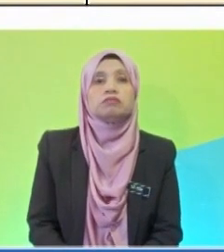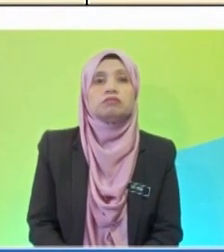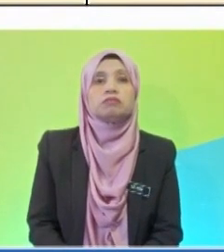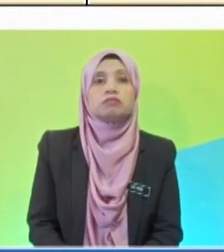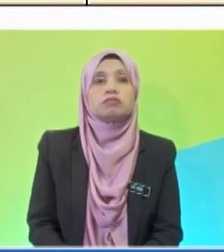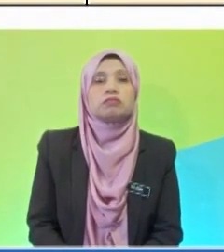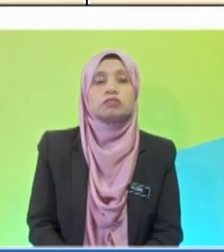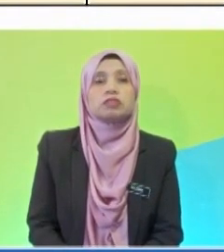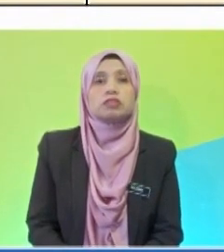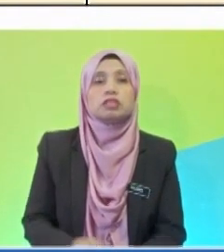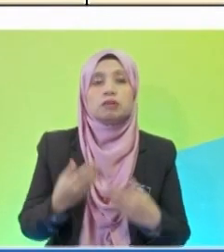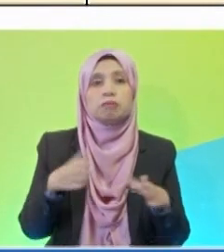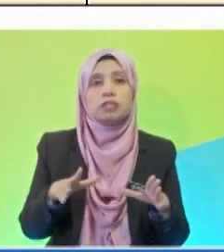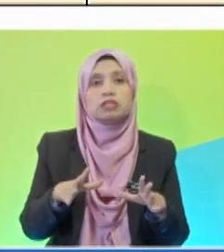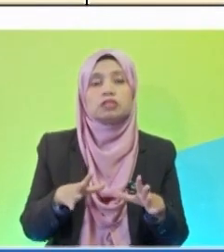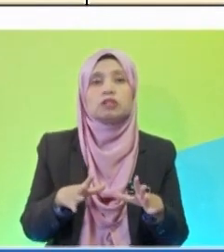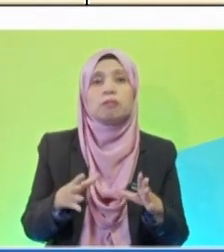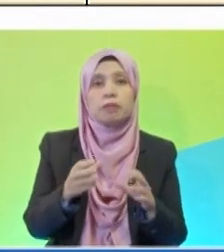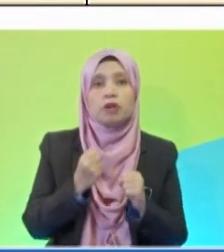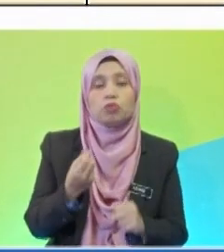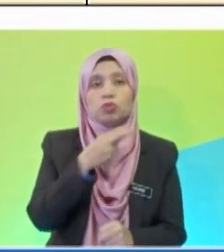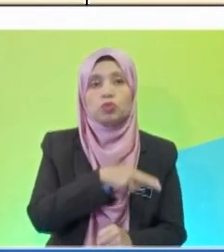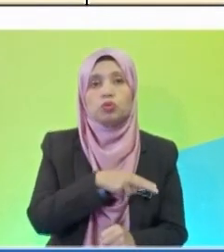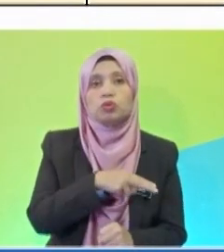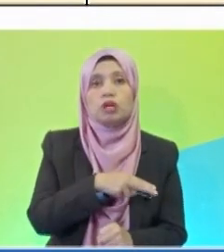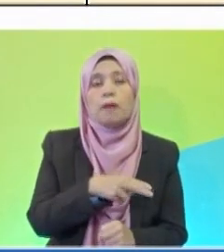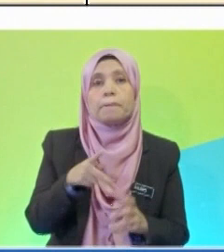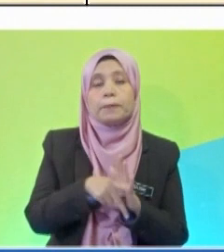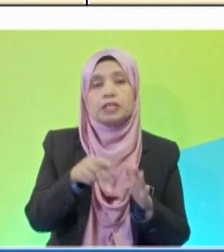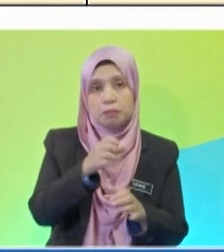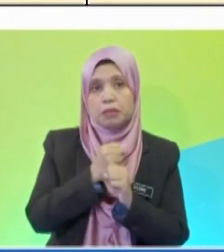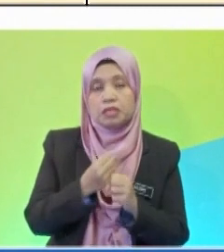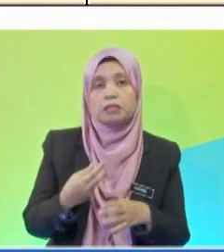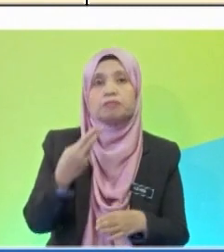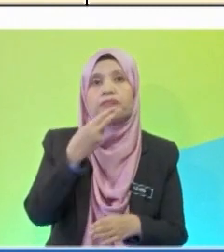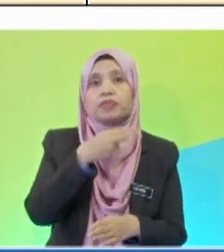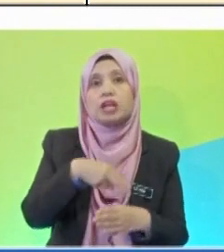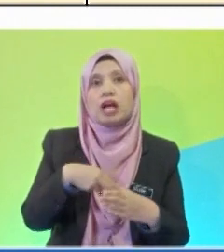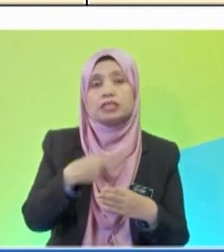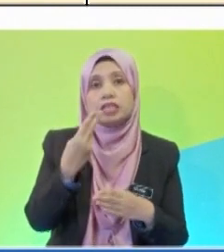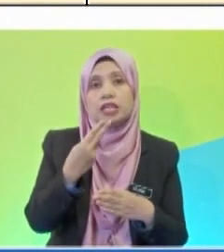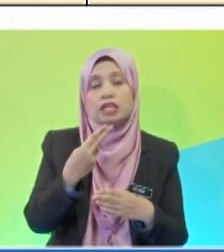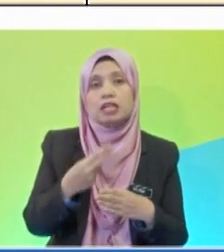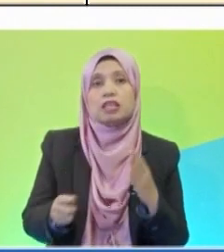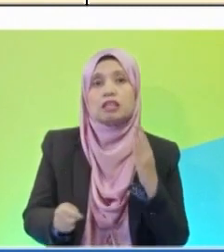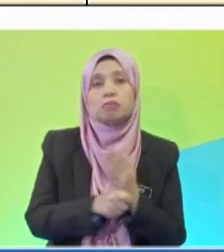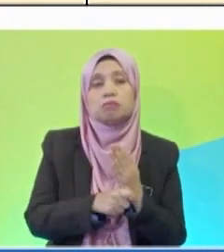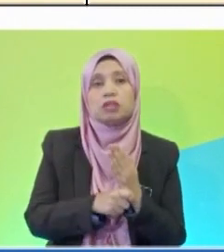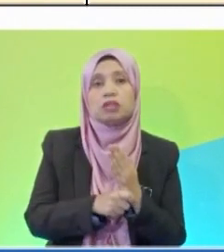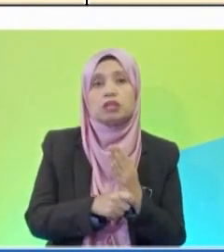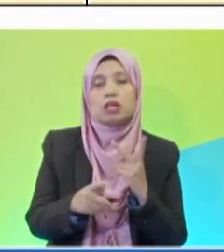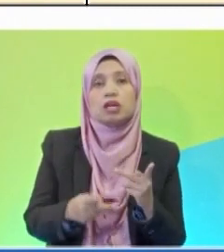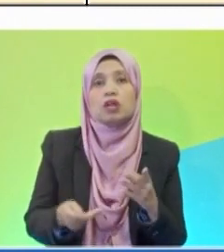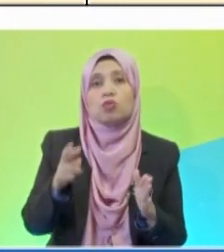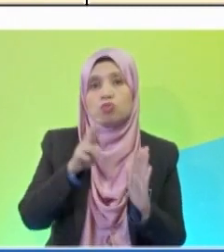Seterusnya Nisa, setelah awak dapat untung, bila untung ia adalah pendapatan hasil. Tambah. Sekiranya rugi